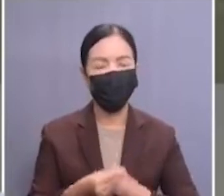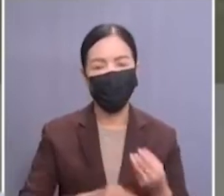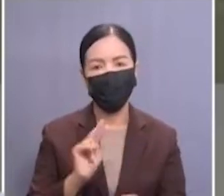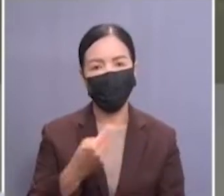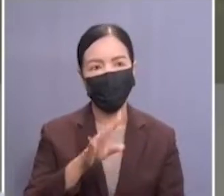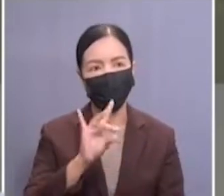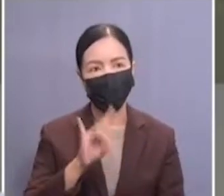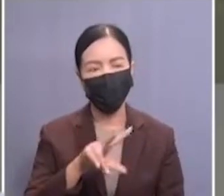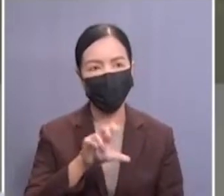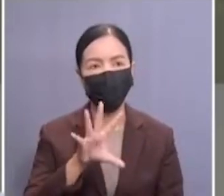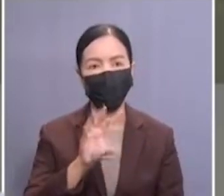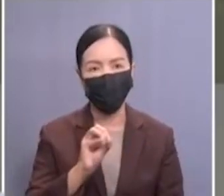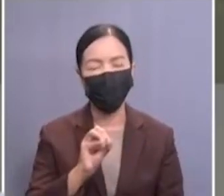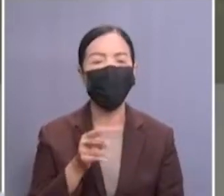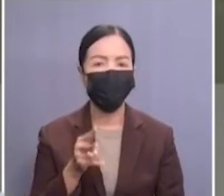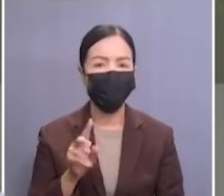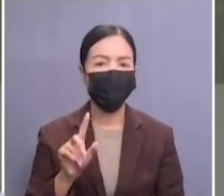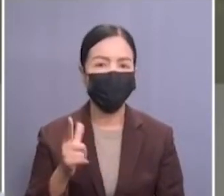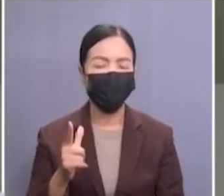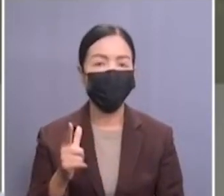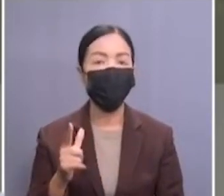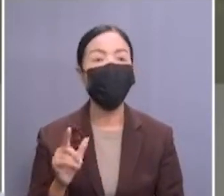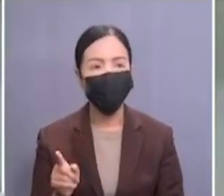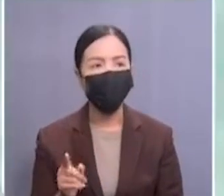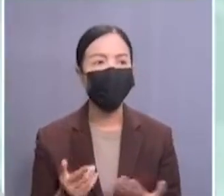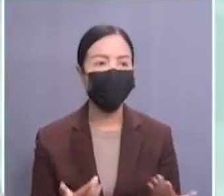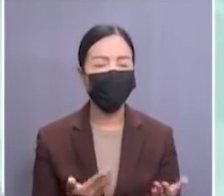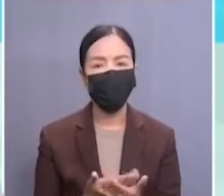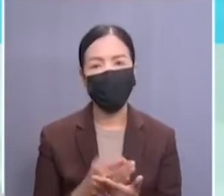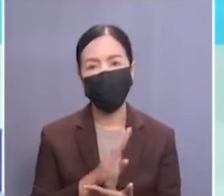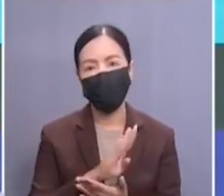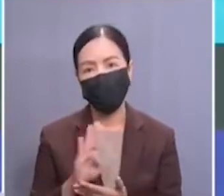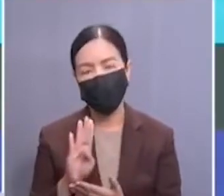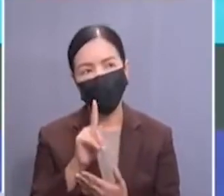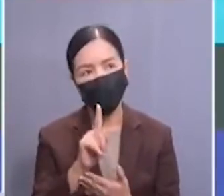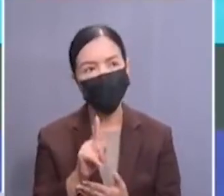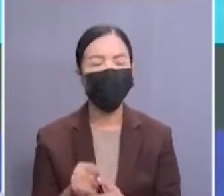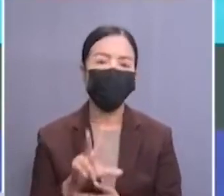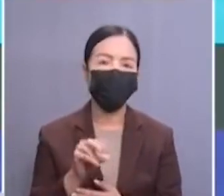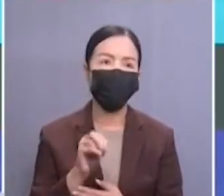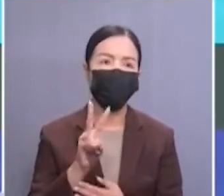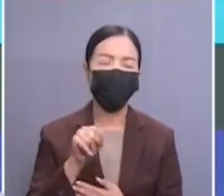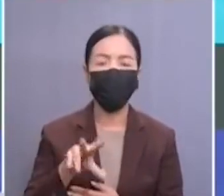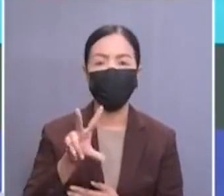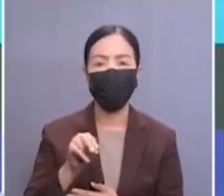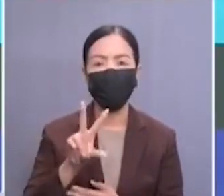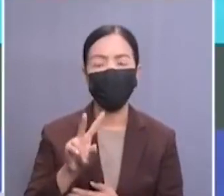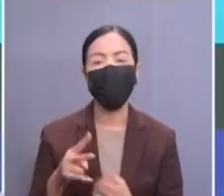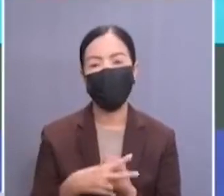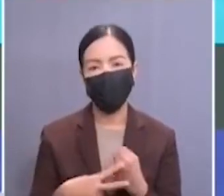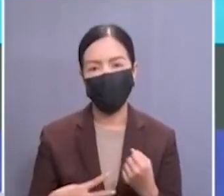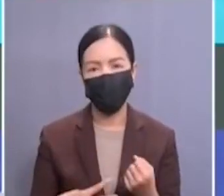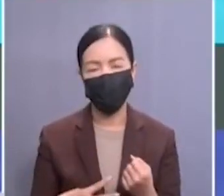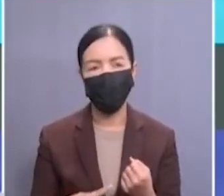แปดพัน 350บาทค่ะงั้นบาทนะคะสำหรับเงินบาทนั้นเปิดตลาดค่ะอยู่ที่ 32บาท